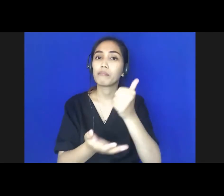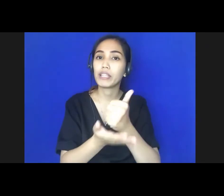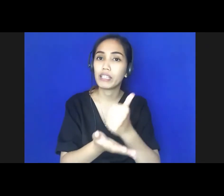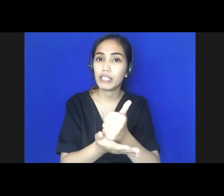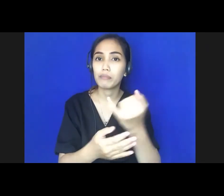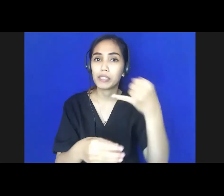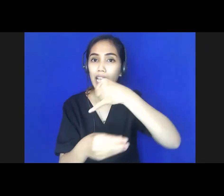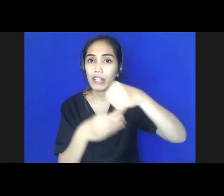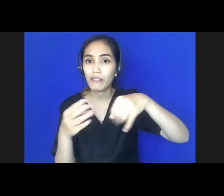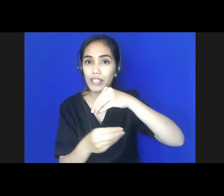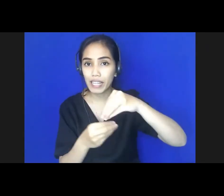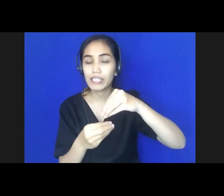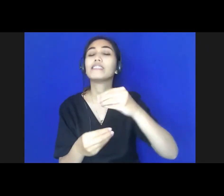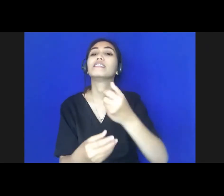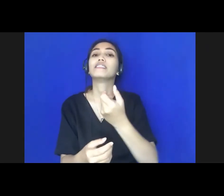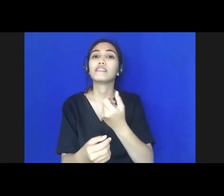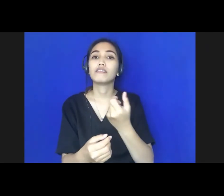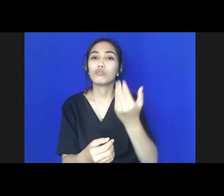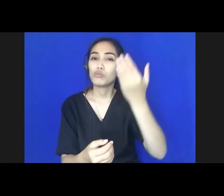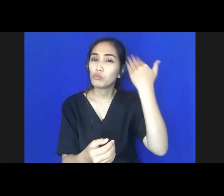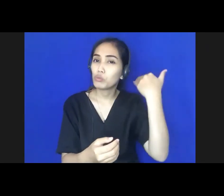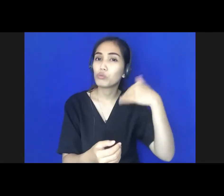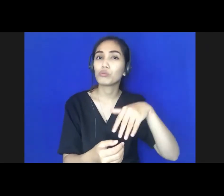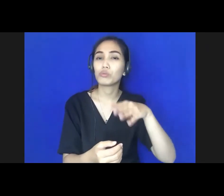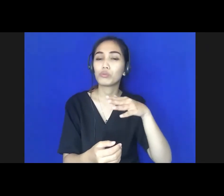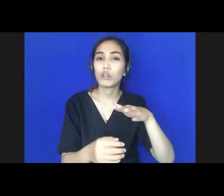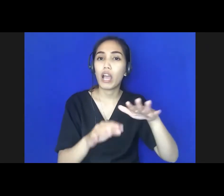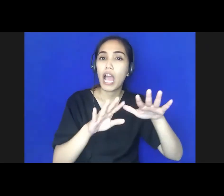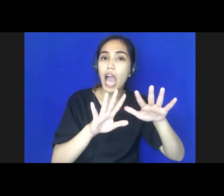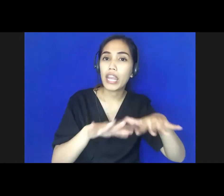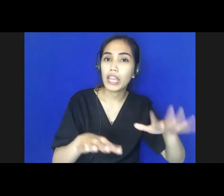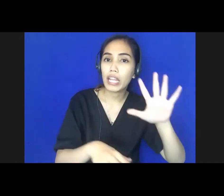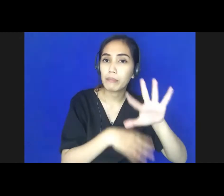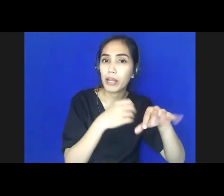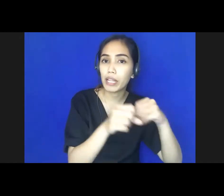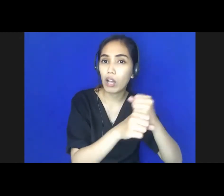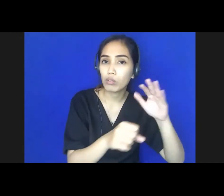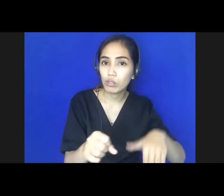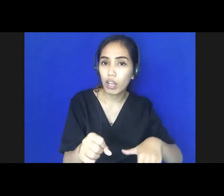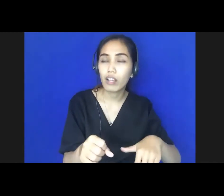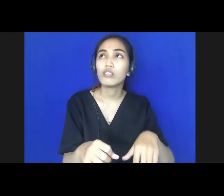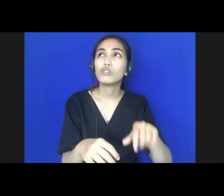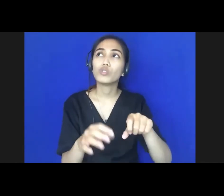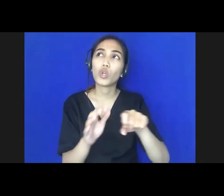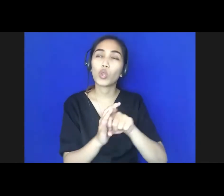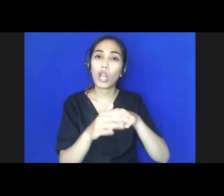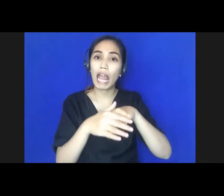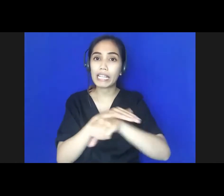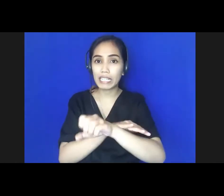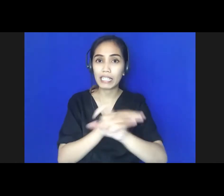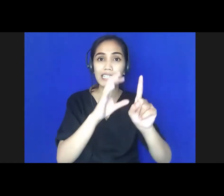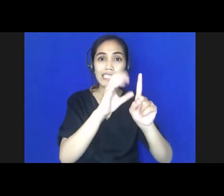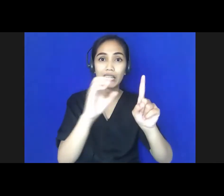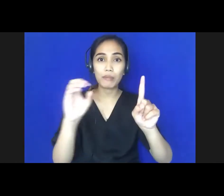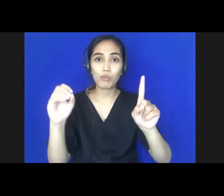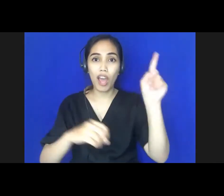investasi pada masa-masa periode penting ini, antara lain pada masa 1000 hari pertama kehidupan ini.